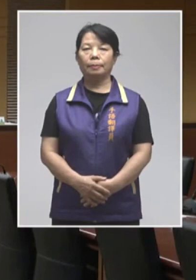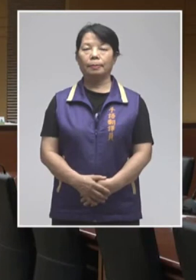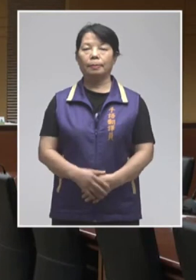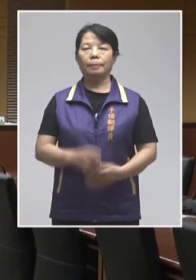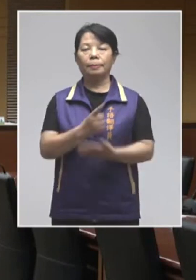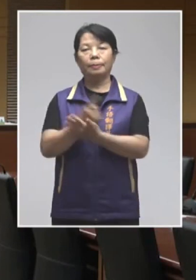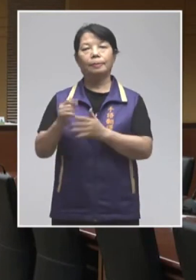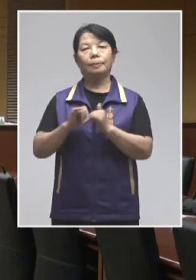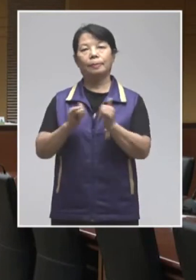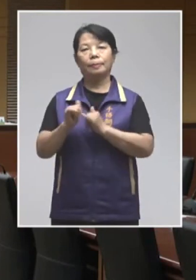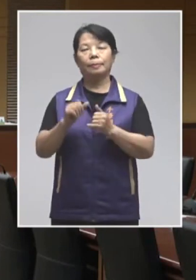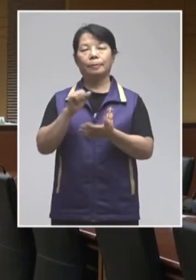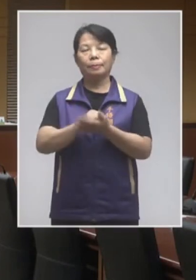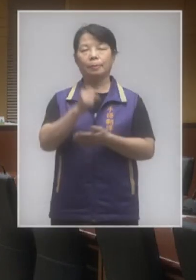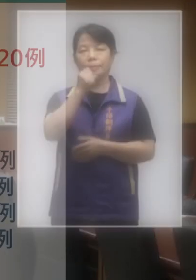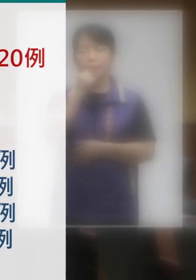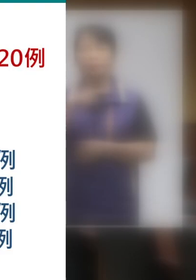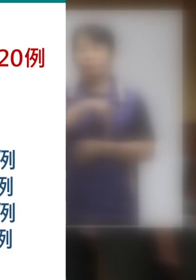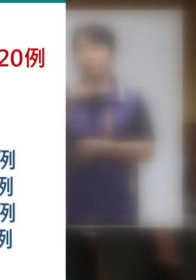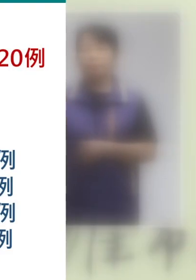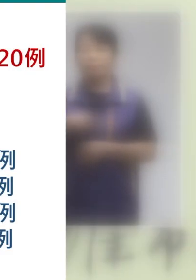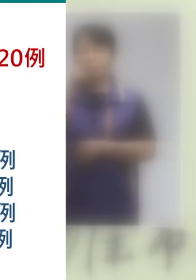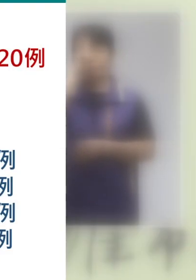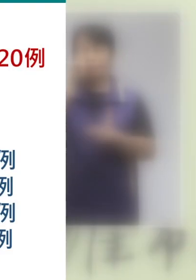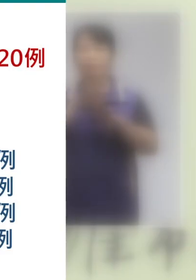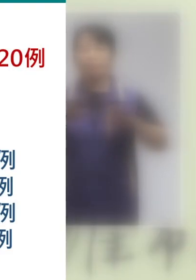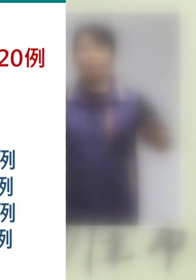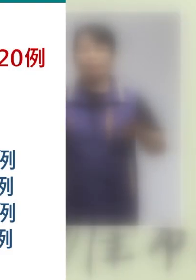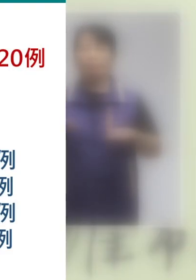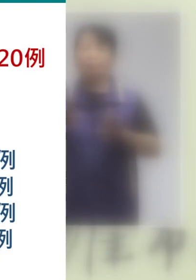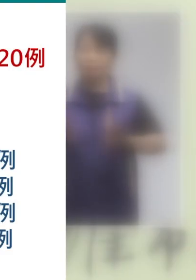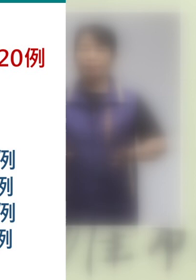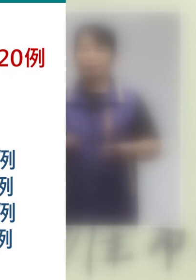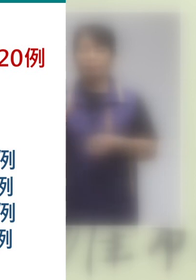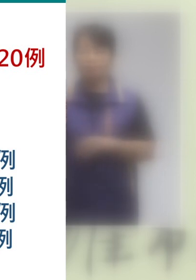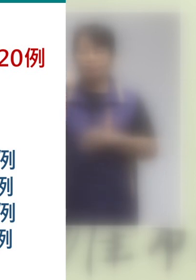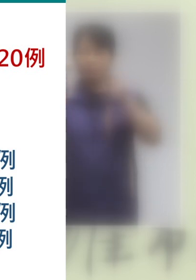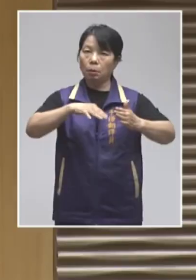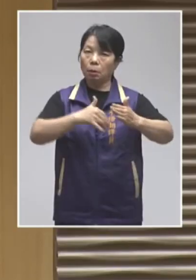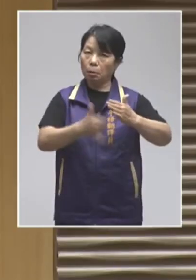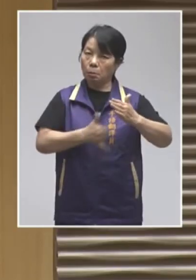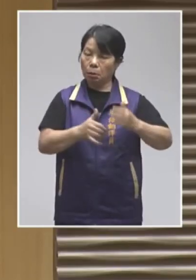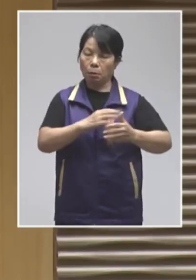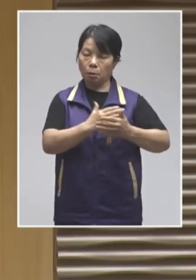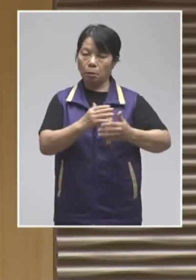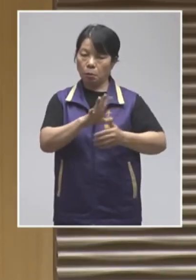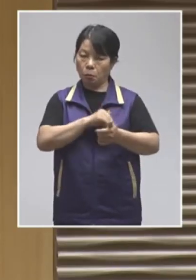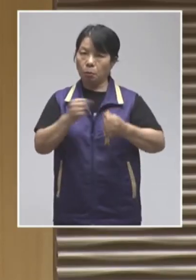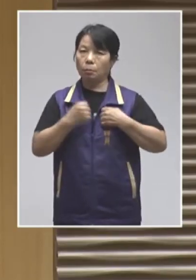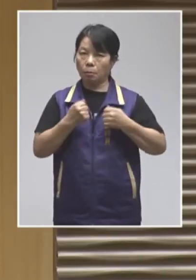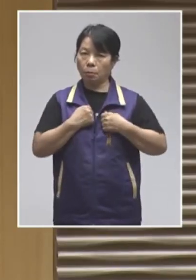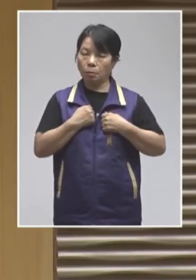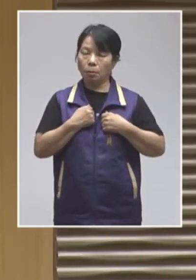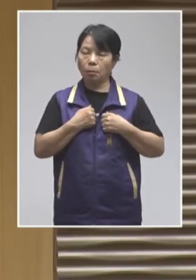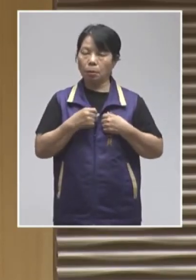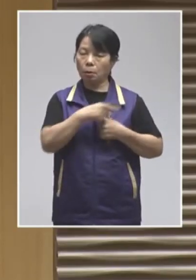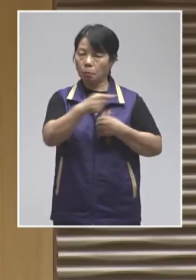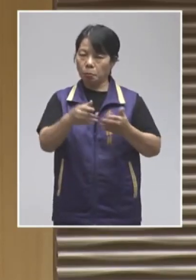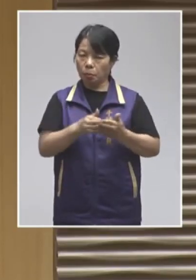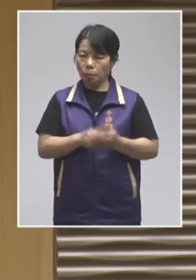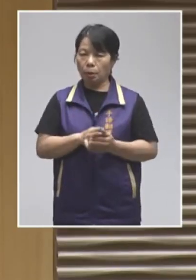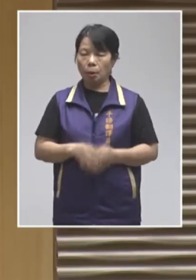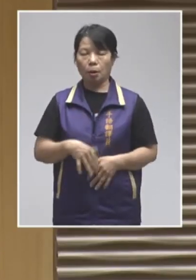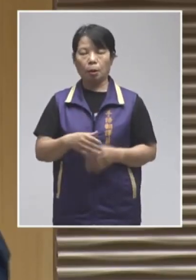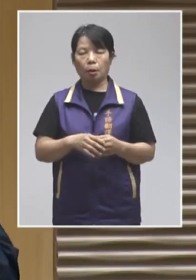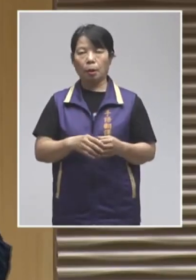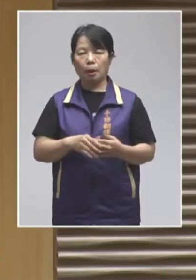高雄市5月23号新增7266例，因应疫情的升温，从本周起高中以下取消实体课程，不过遇上